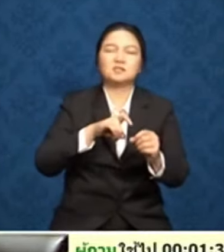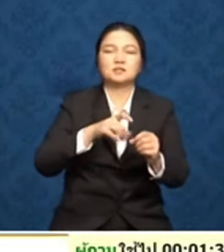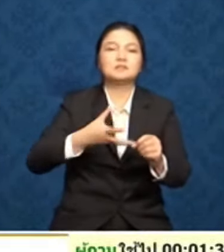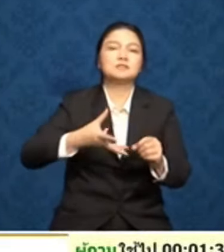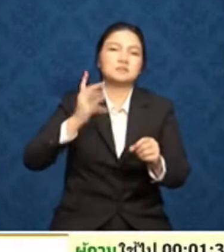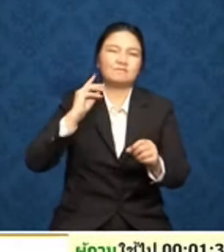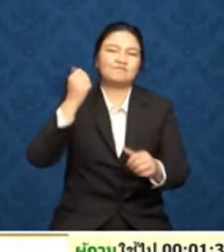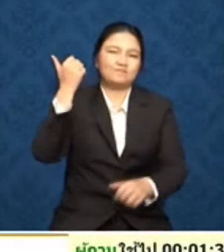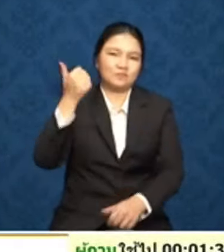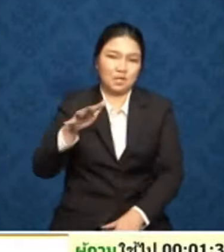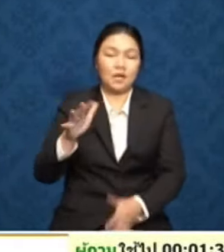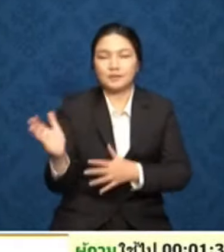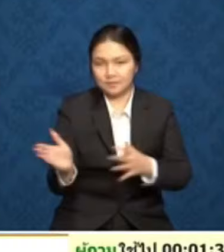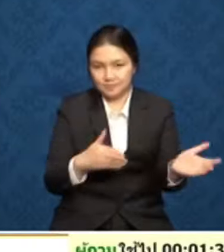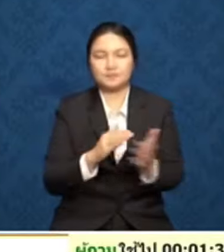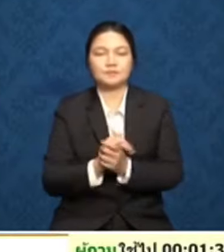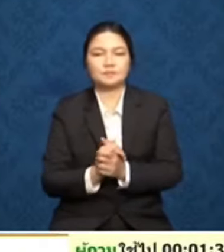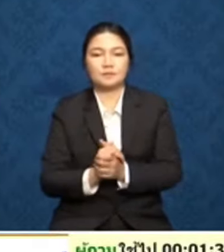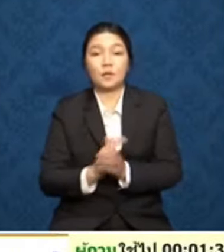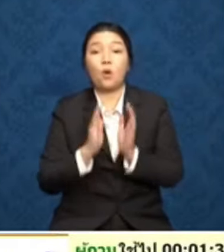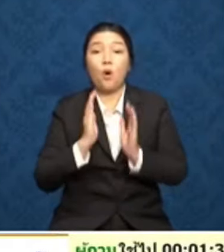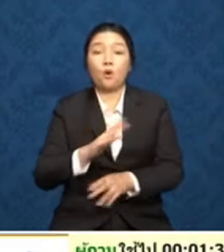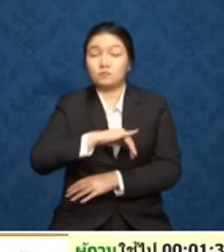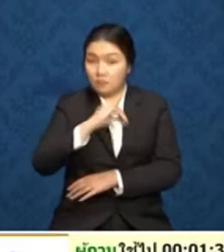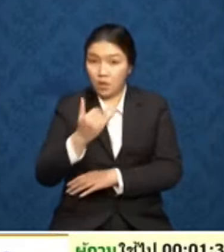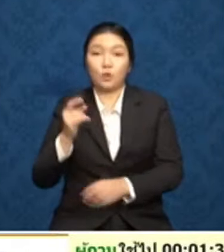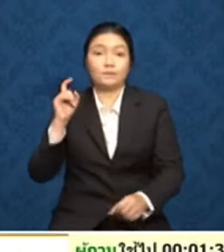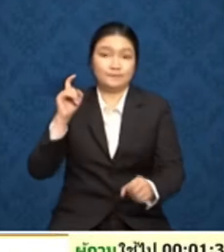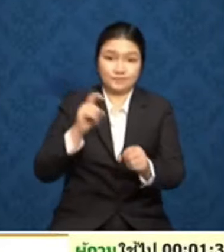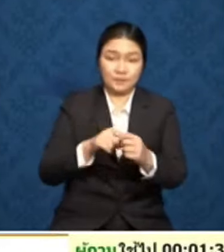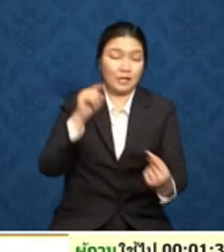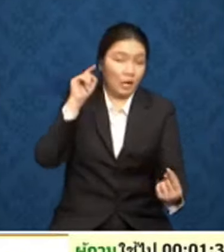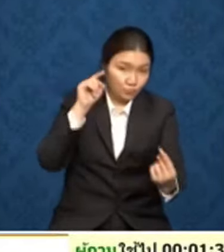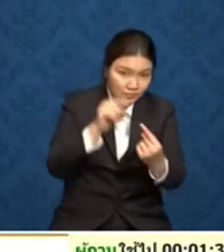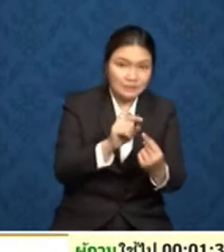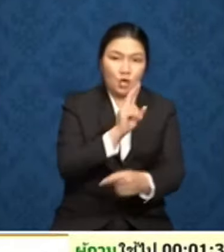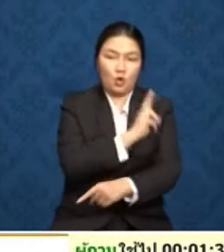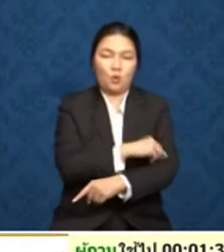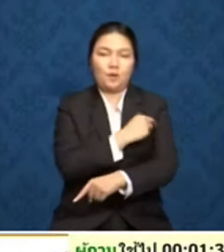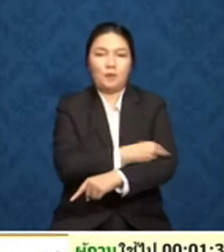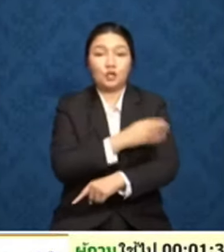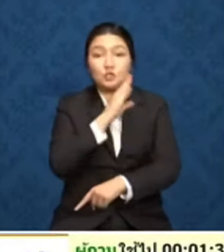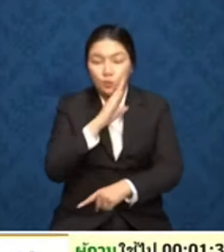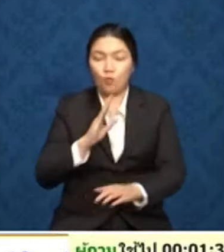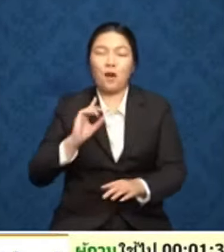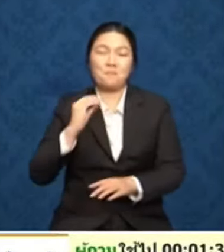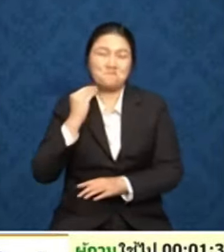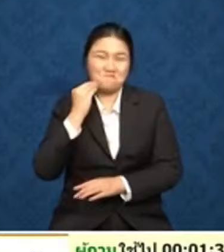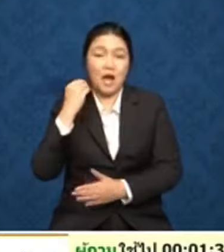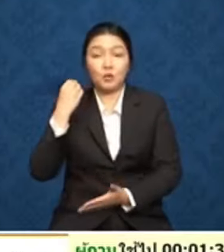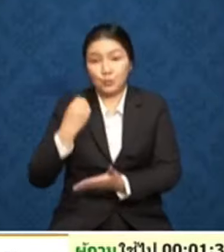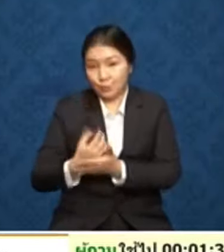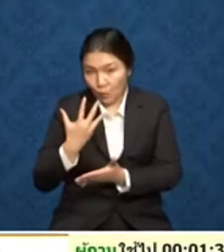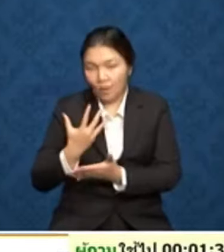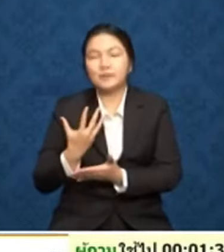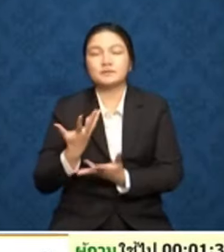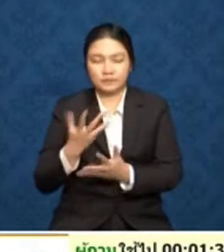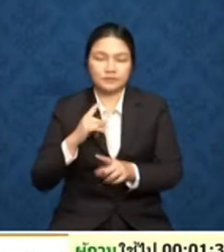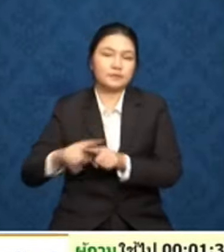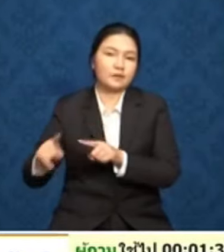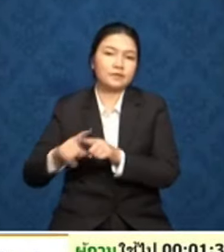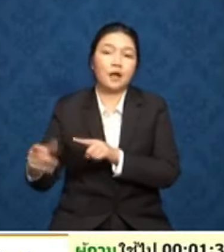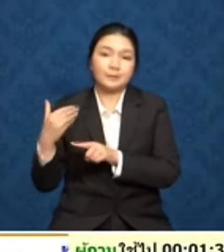นนึงก็คือคนที่สามารถเข้าถึงบริการได้เนี่ยถ้ามีฐานะทางสังคมนะคะมีเงินในกระเป๋าเยอะๆหน่อยเนี่ย